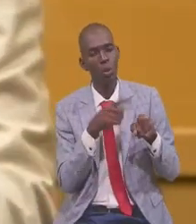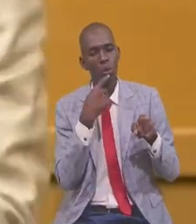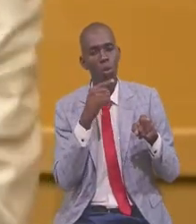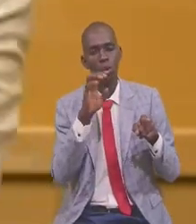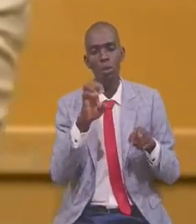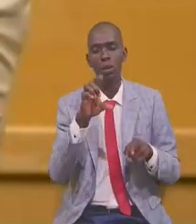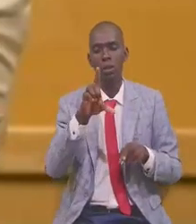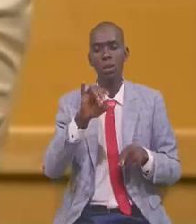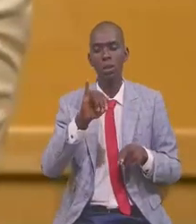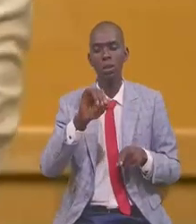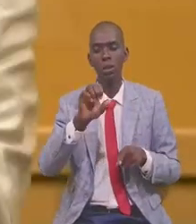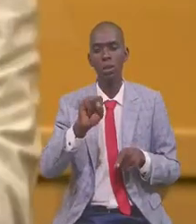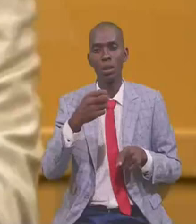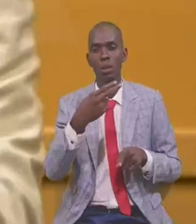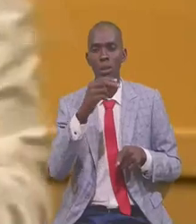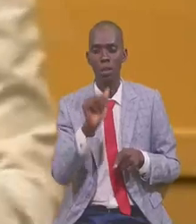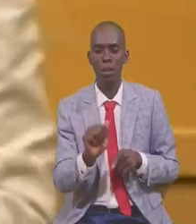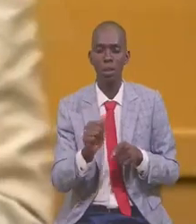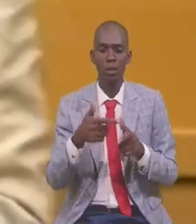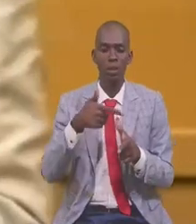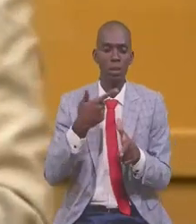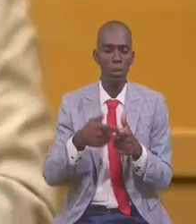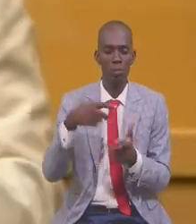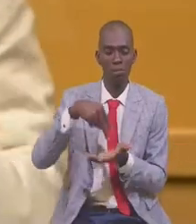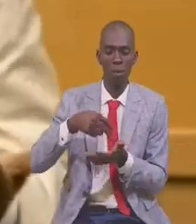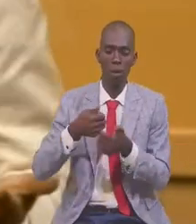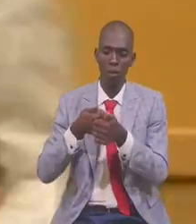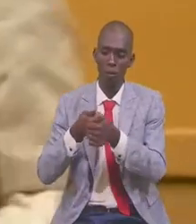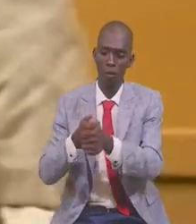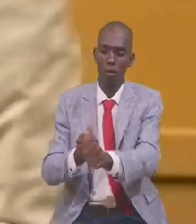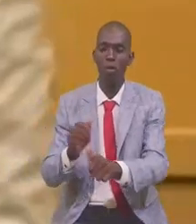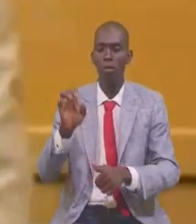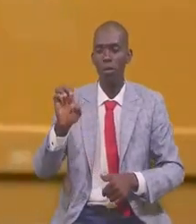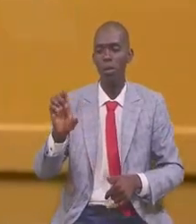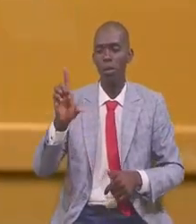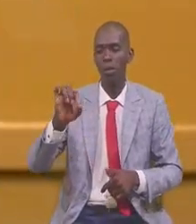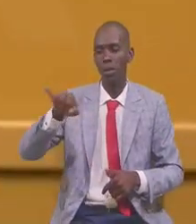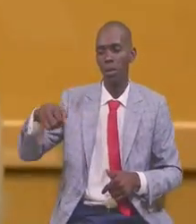suivit Élie et fut à son service.